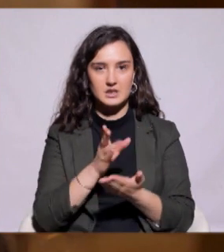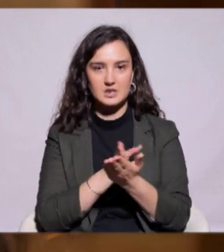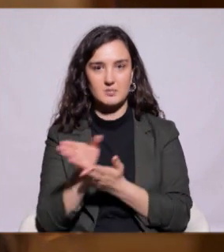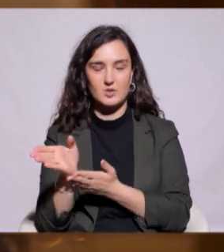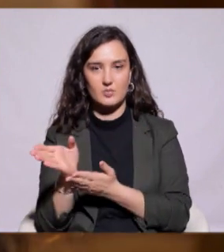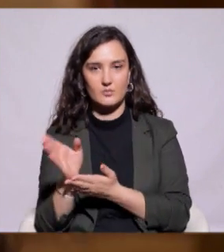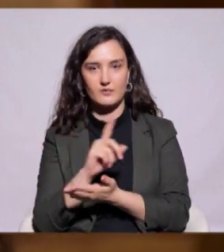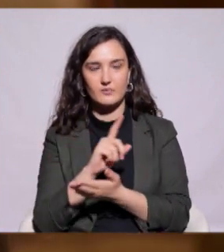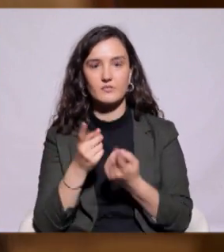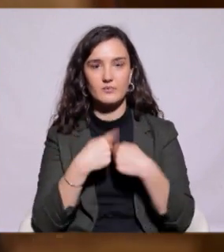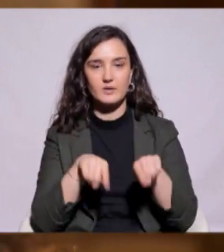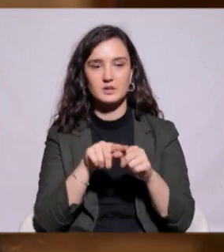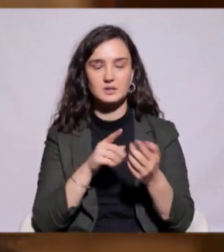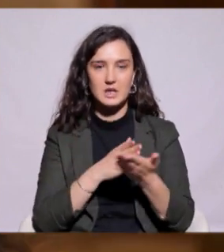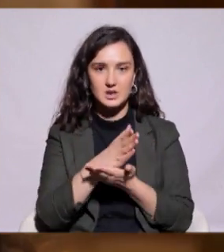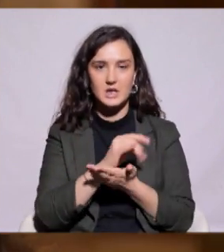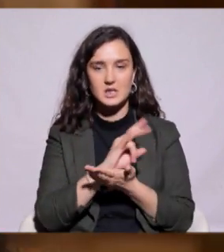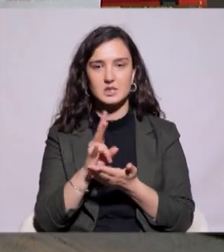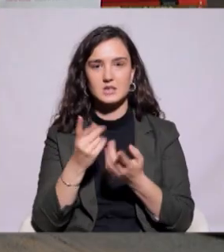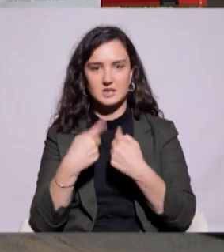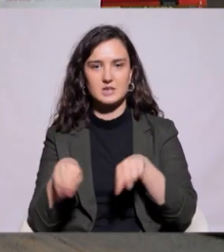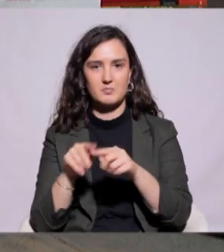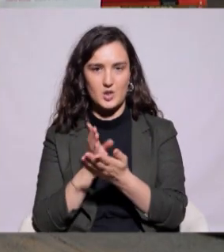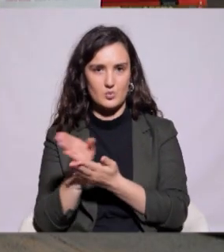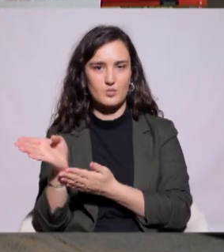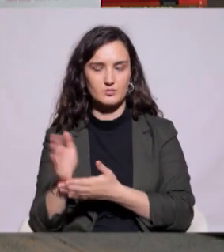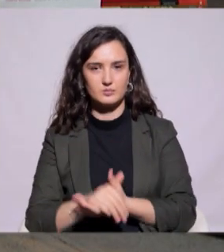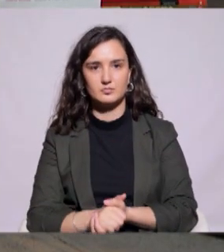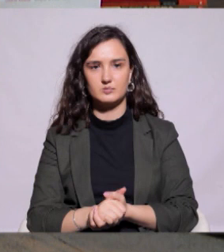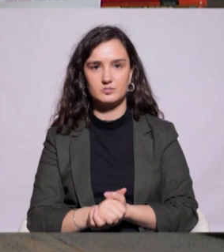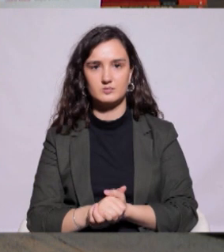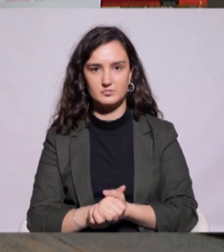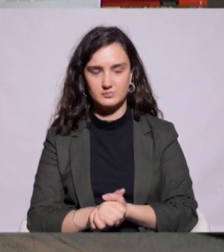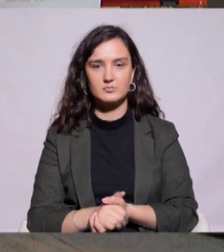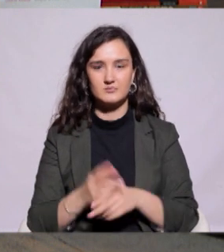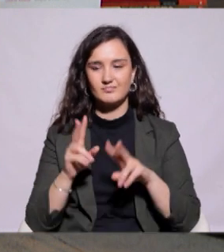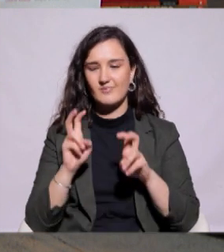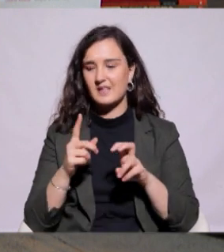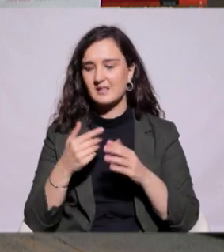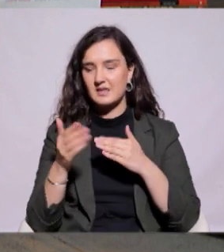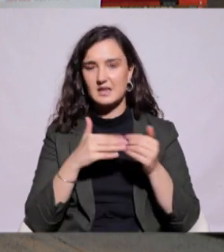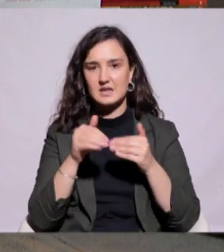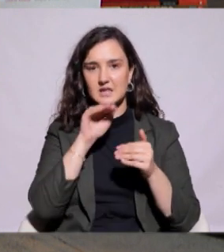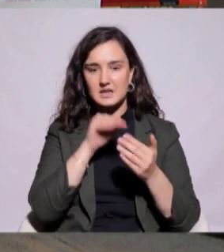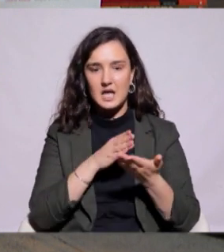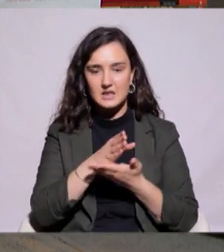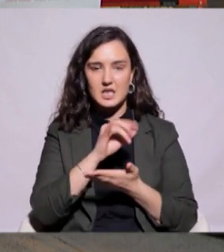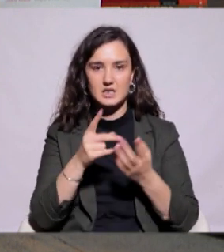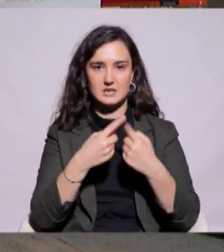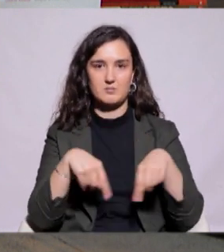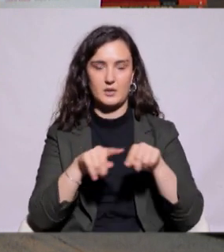სფერო. Field, დარგი ან სფერო. Field, დარგი ან